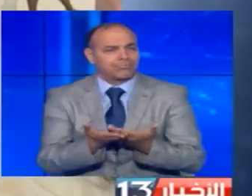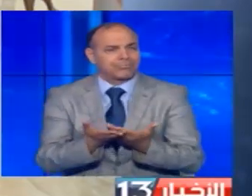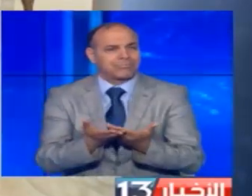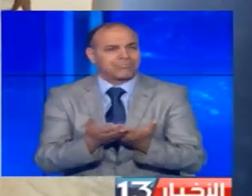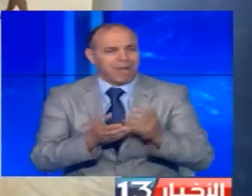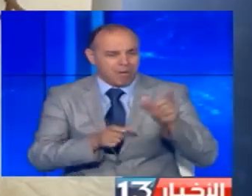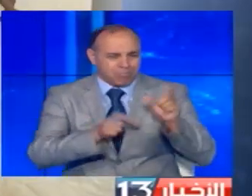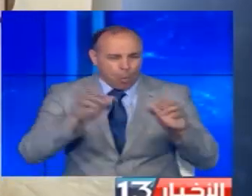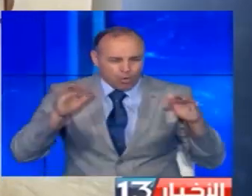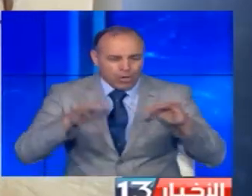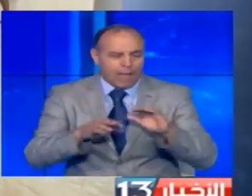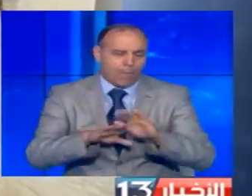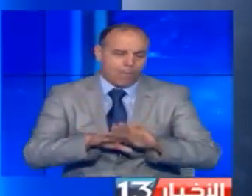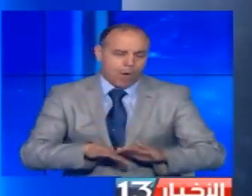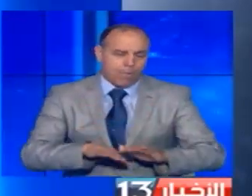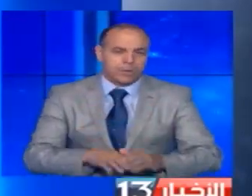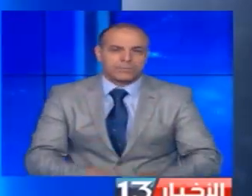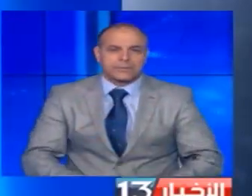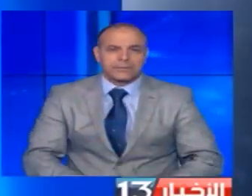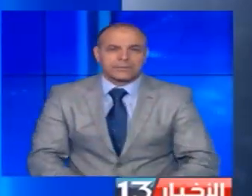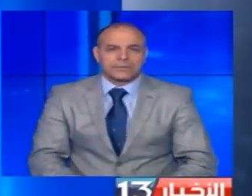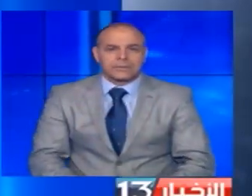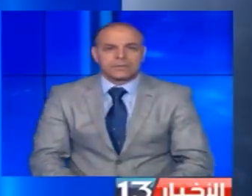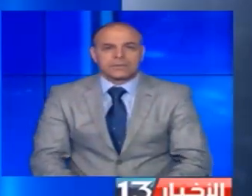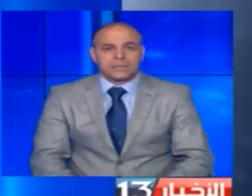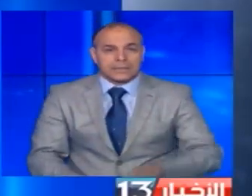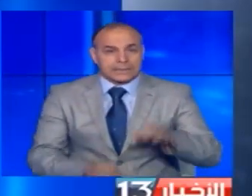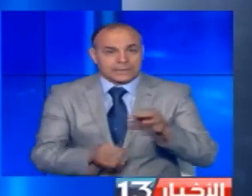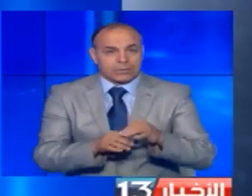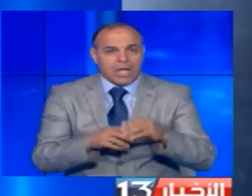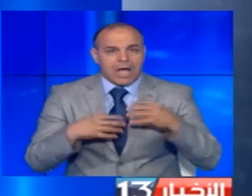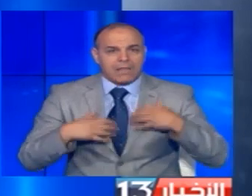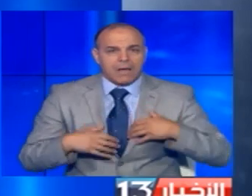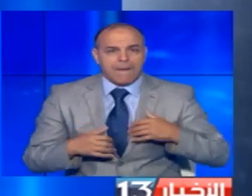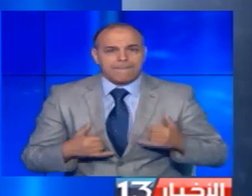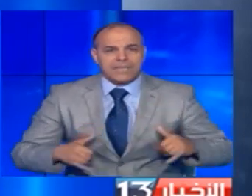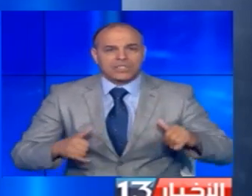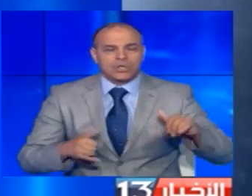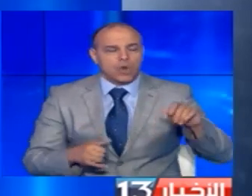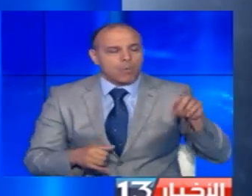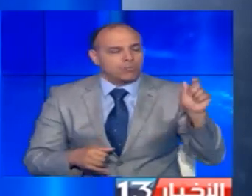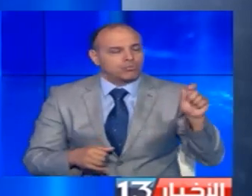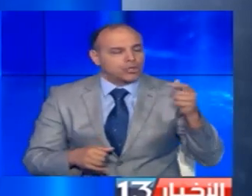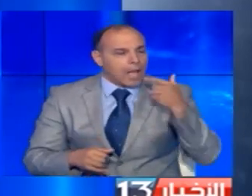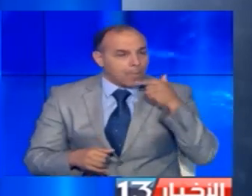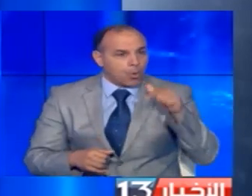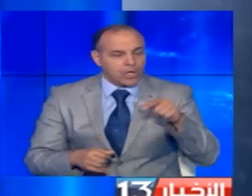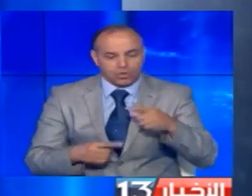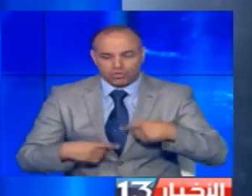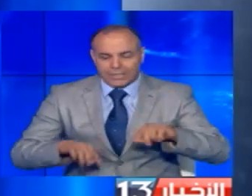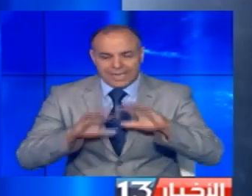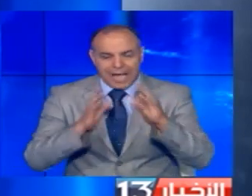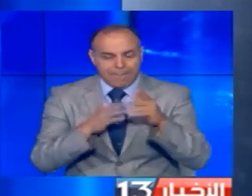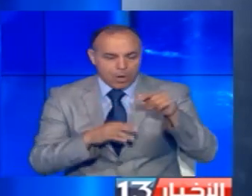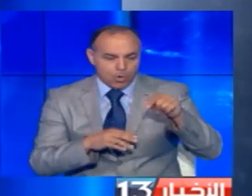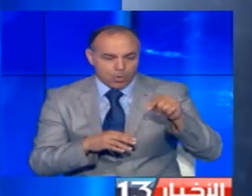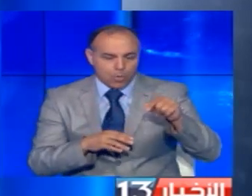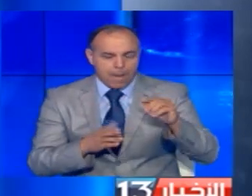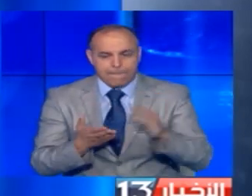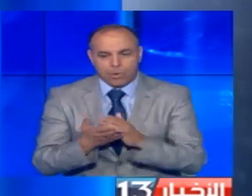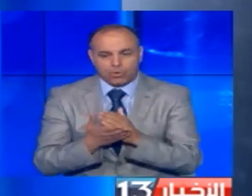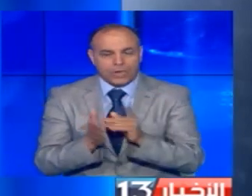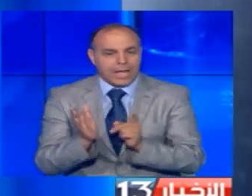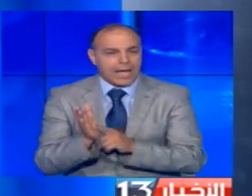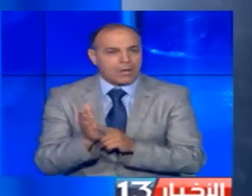على الحركات صوت مجلس النواب جلسه عامه اليوم على مشروع